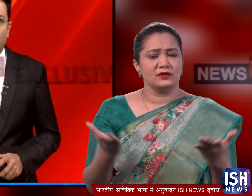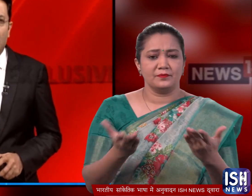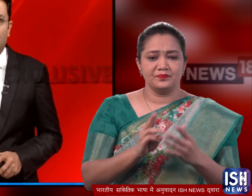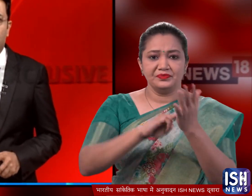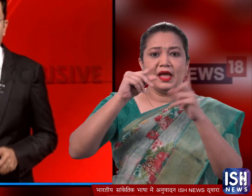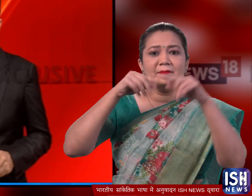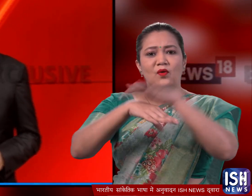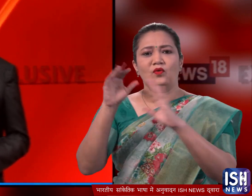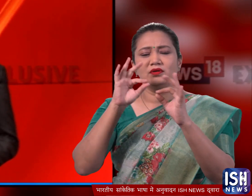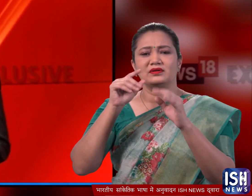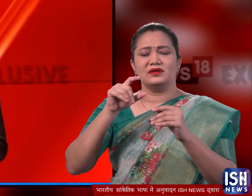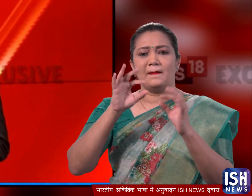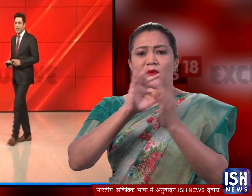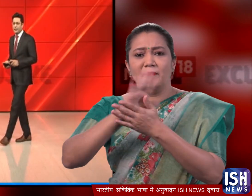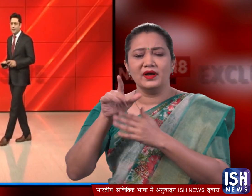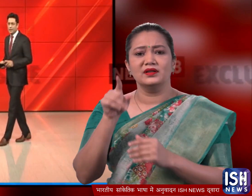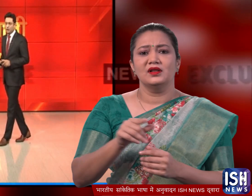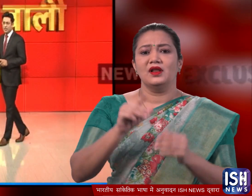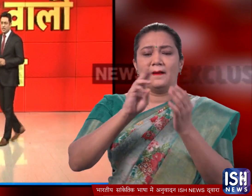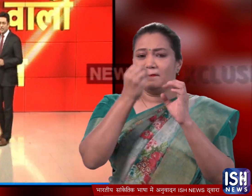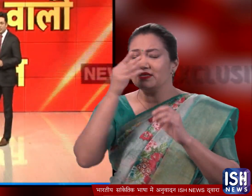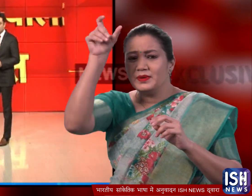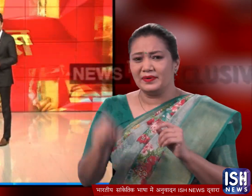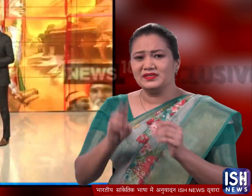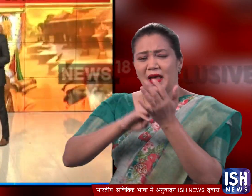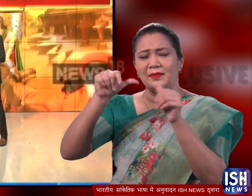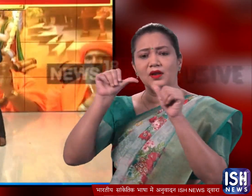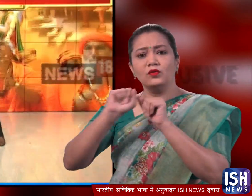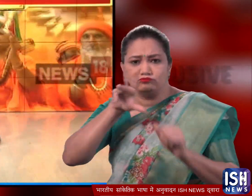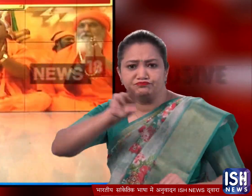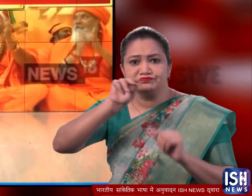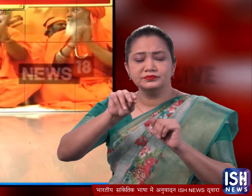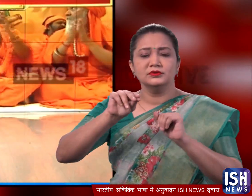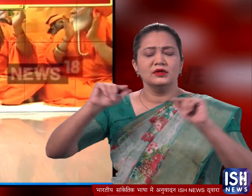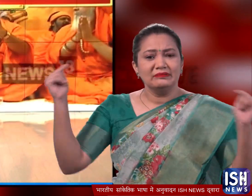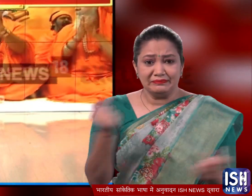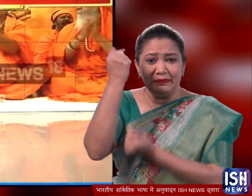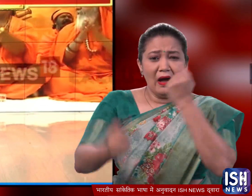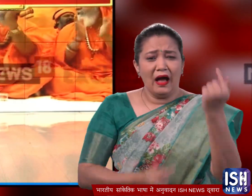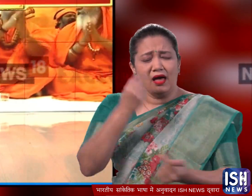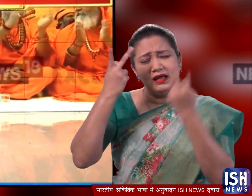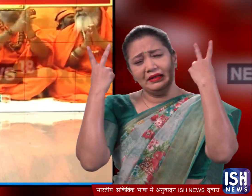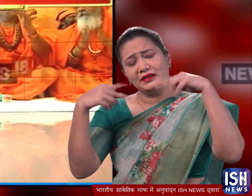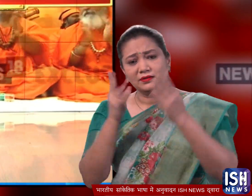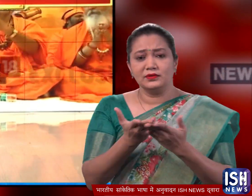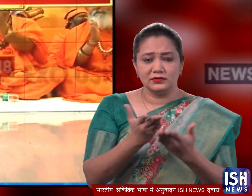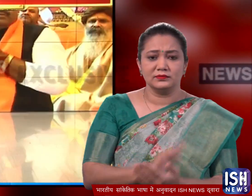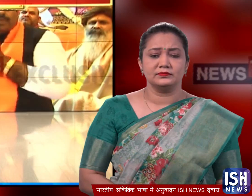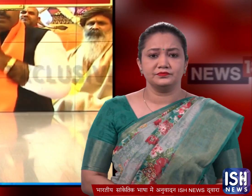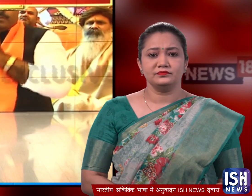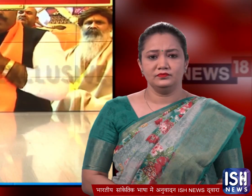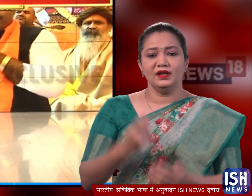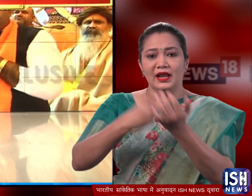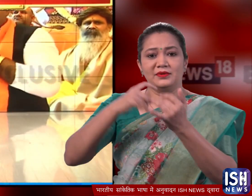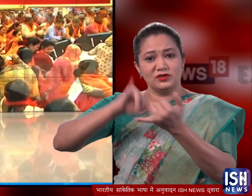राजधानी भोपाल में बीजेपी विधायक के बयान के बाद छिड़ी सियासी जंग गांधीगिरी तक पहुंच गई। कुछ दिनों पहले बीजेपी के विधायक रामेश्वर